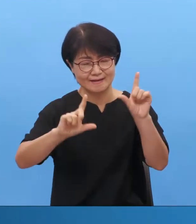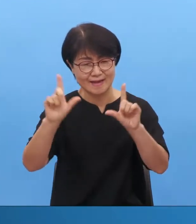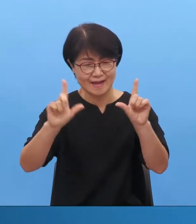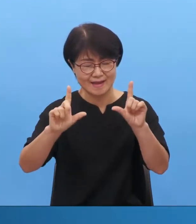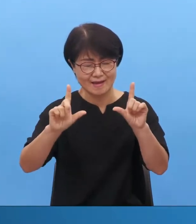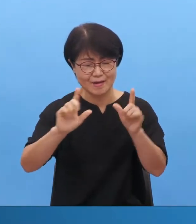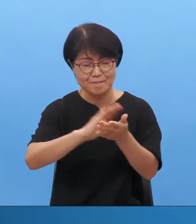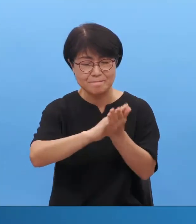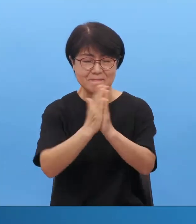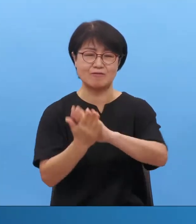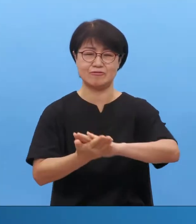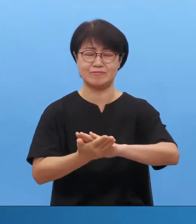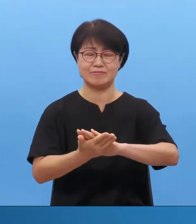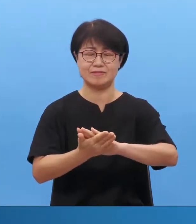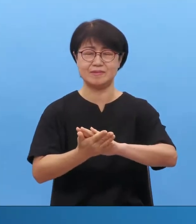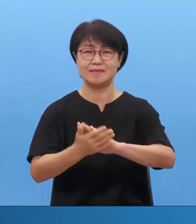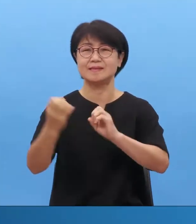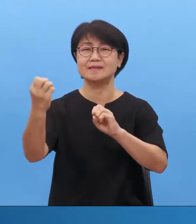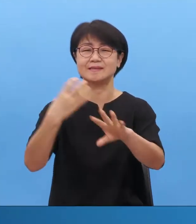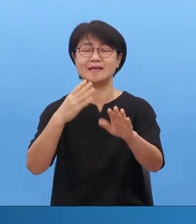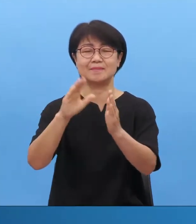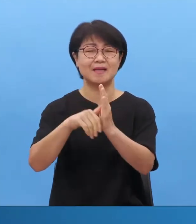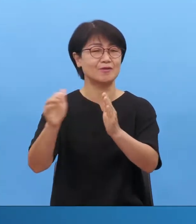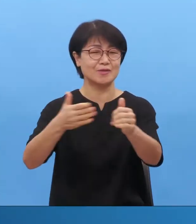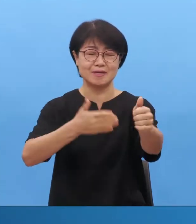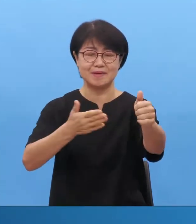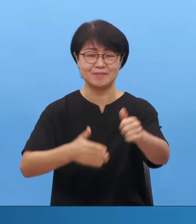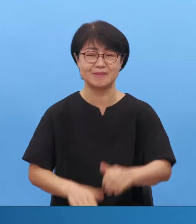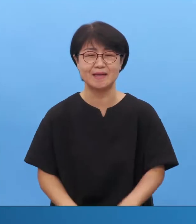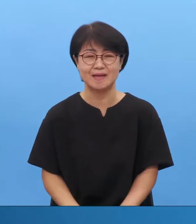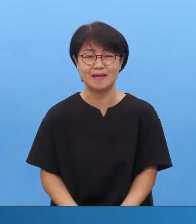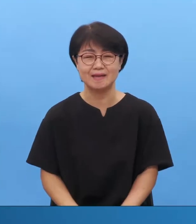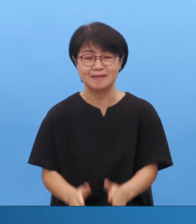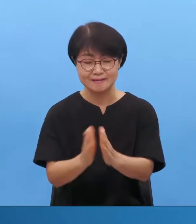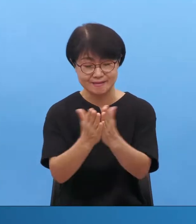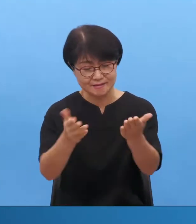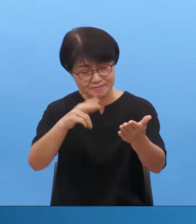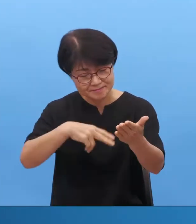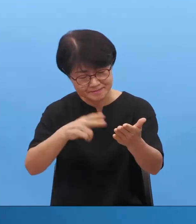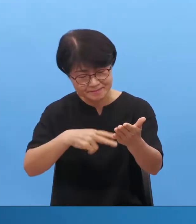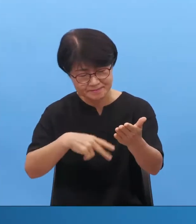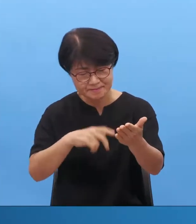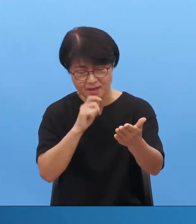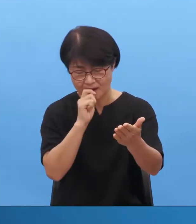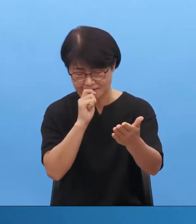우리 교재를 보시면서 우리 잠시 묵상 기도하도록 하겠습니다.